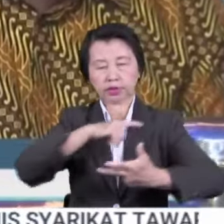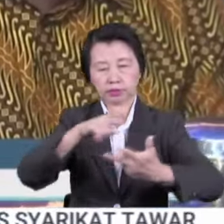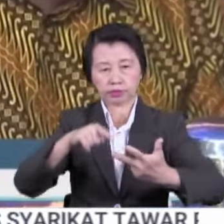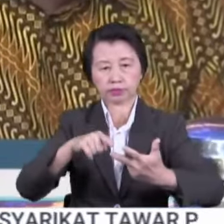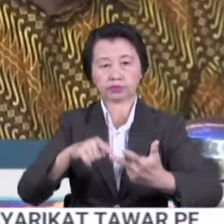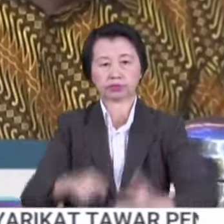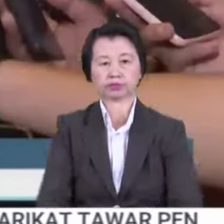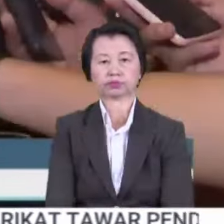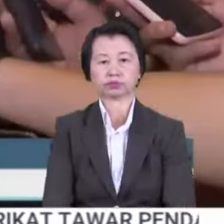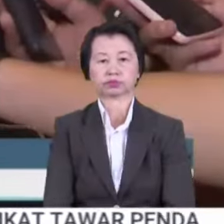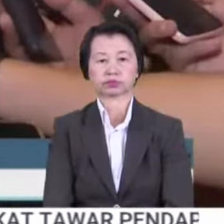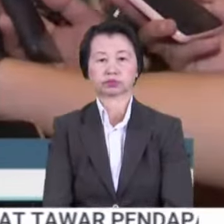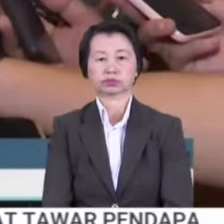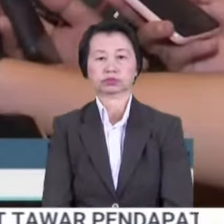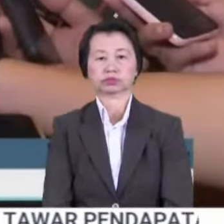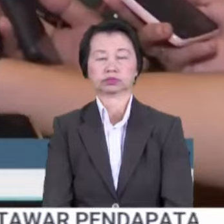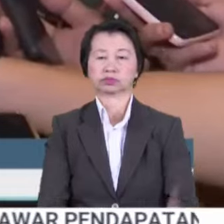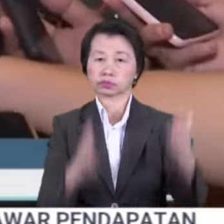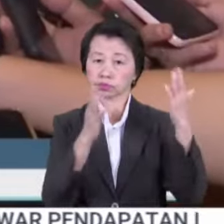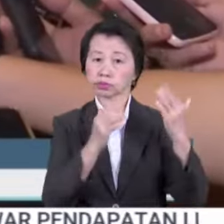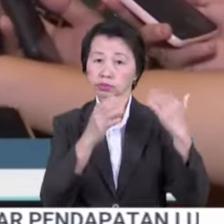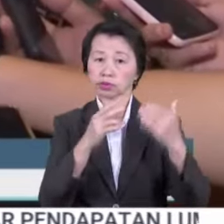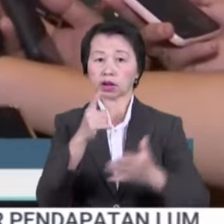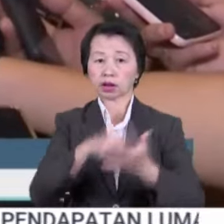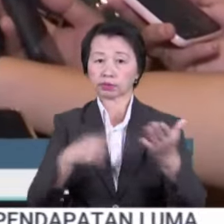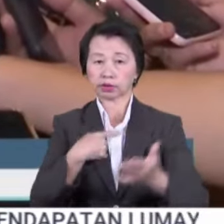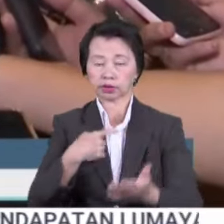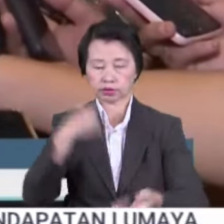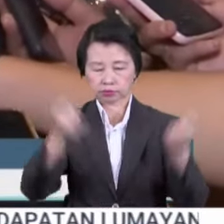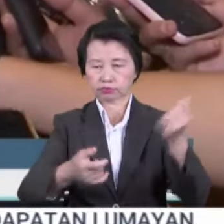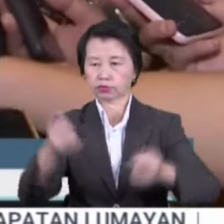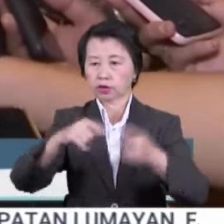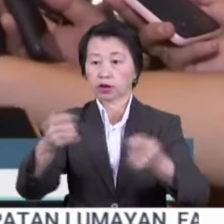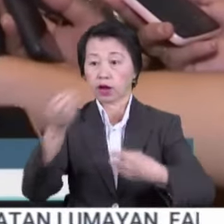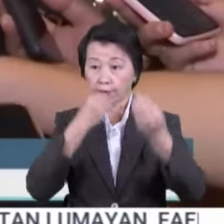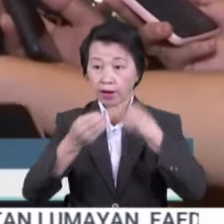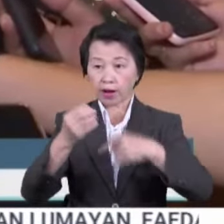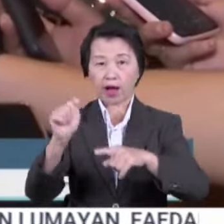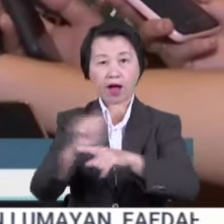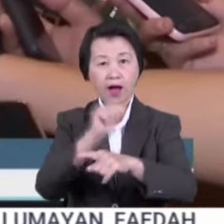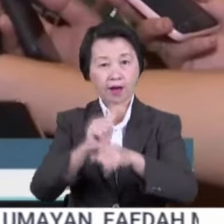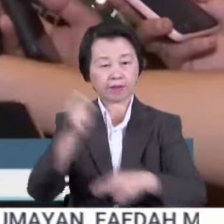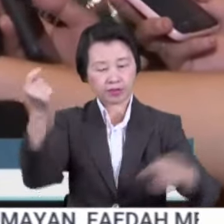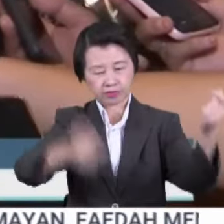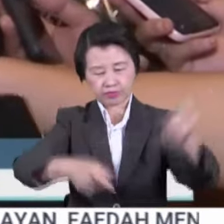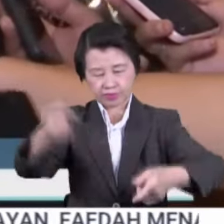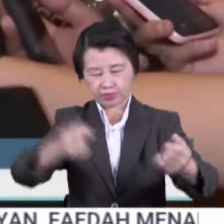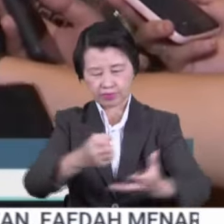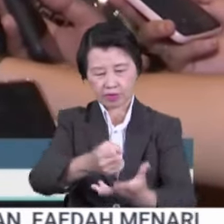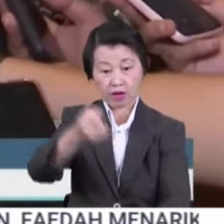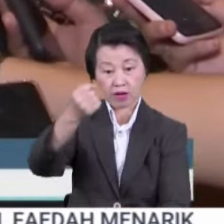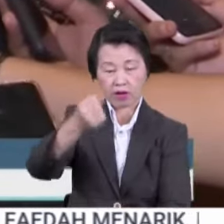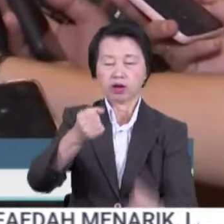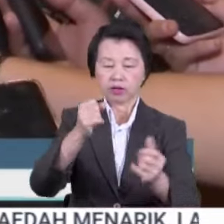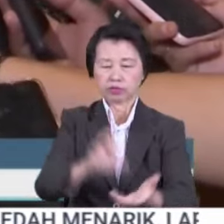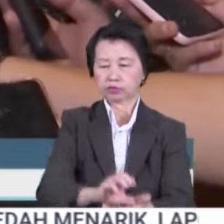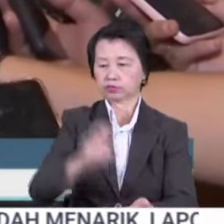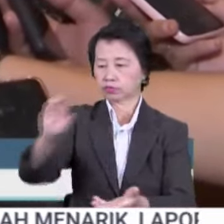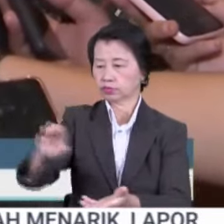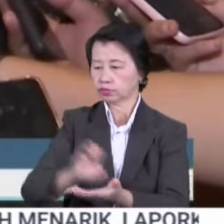mudah-mudahan apa yang kita peroleh dapat sedikit sebanyak membantu